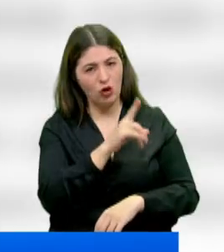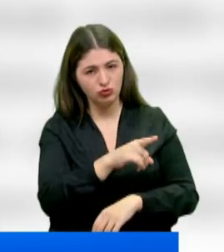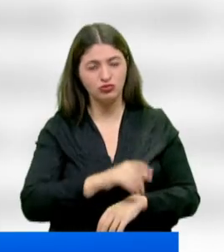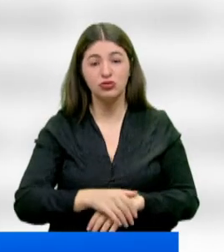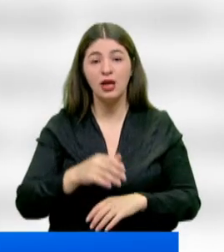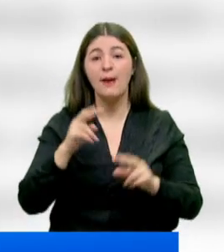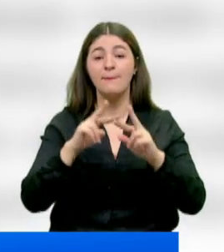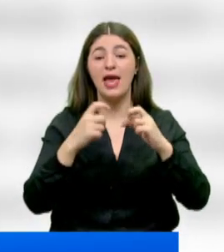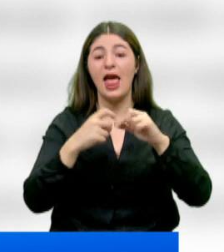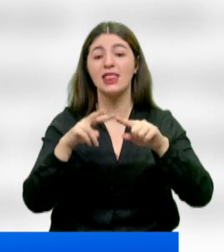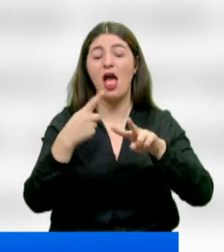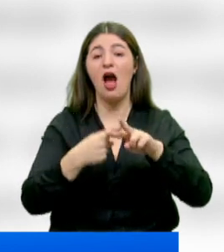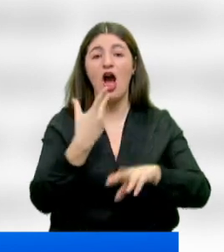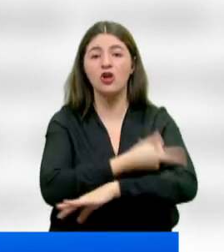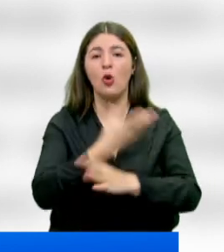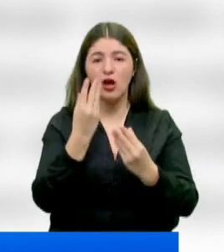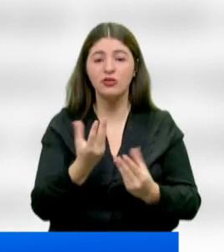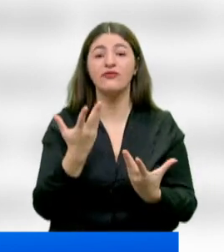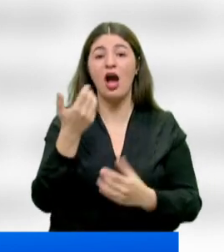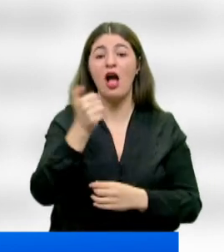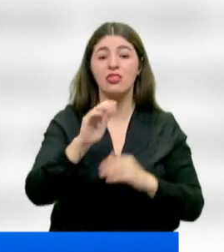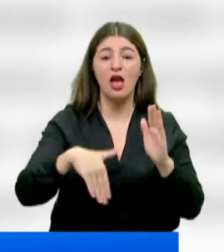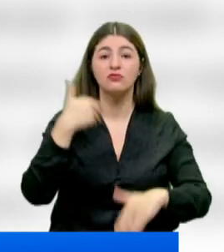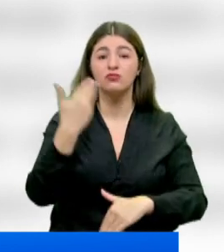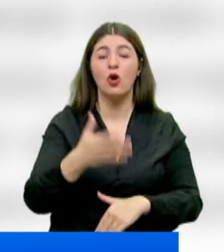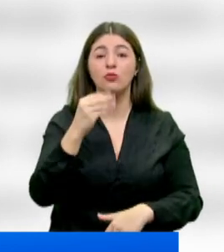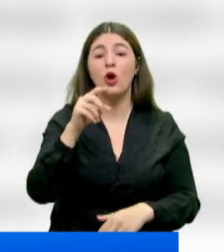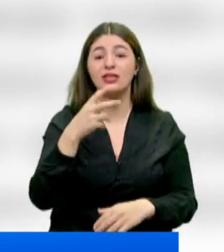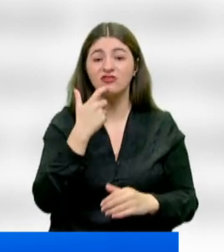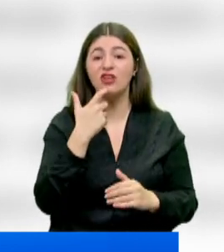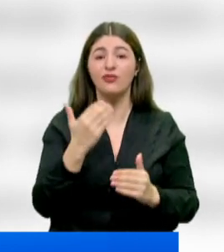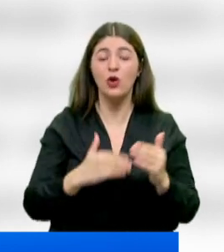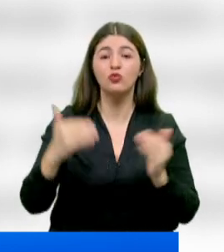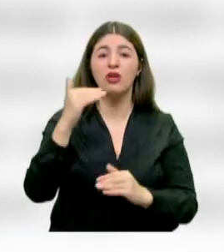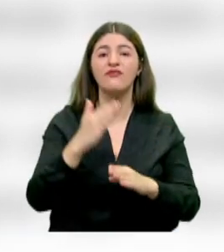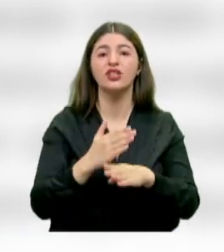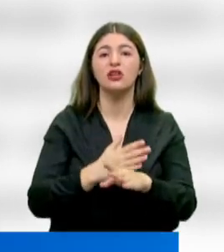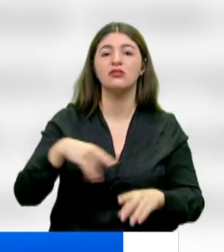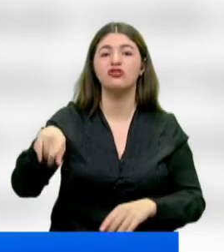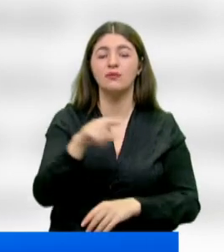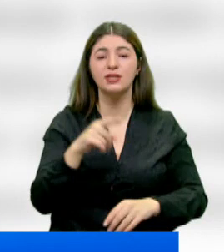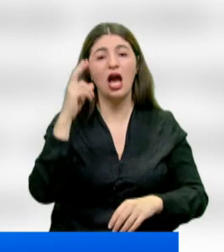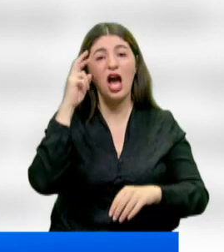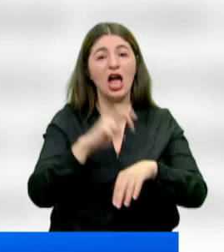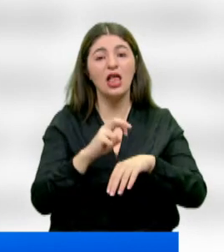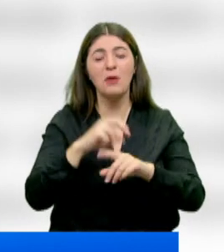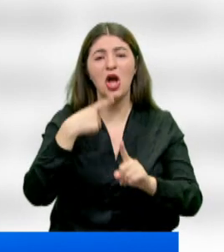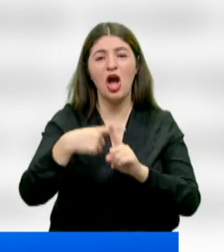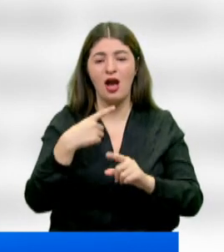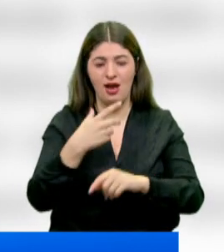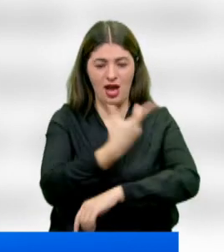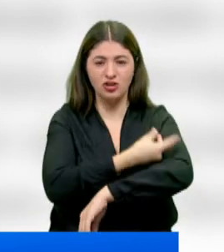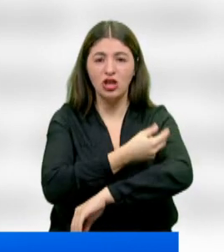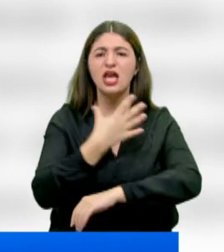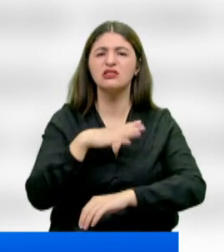ne aşısı olmuş ve üzerinden altı ay geçmiş 18 yaş ve üzeri vatandaşlarımız hatırlatma dostunu